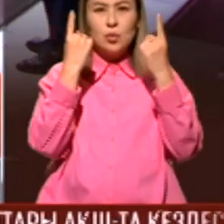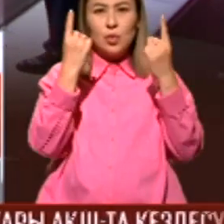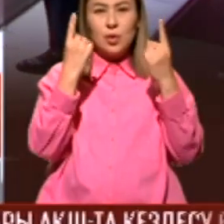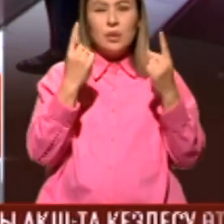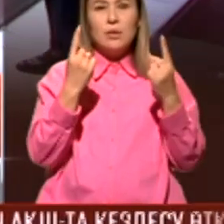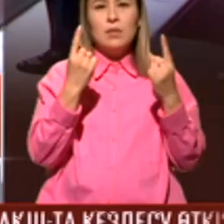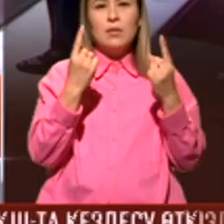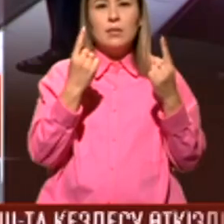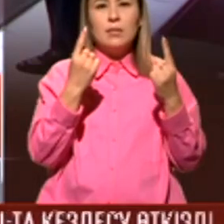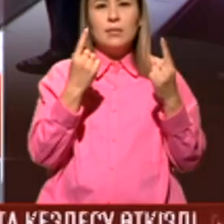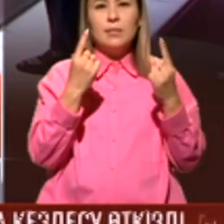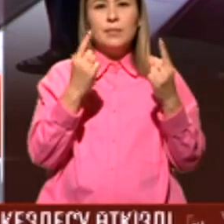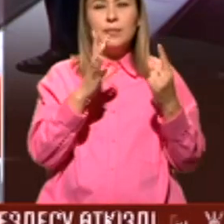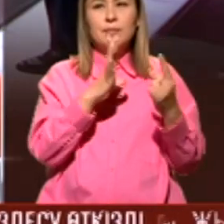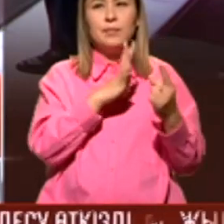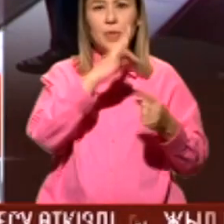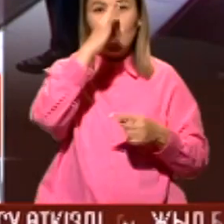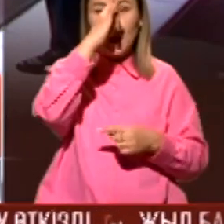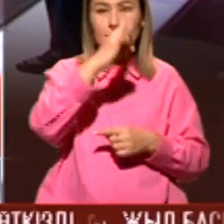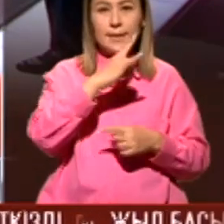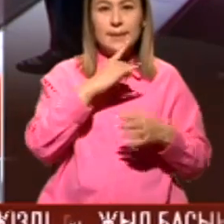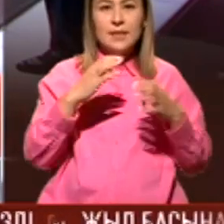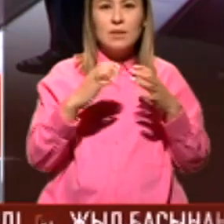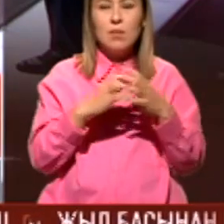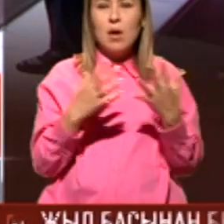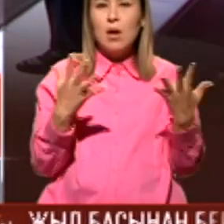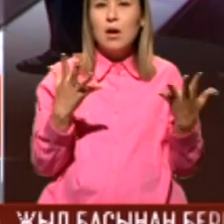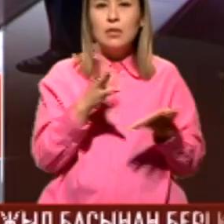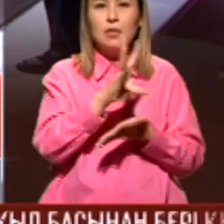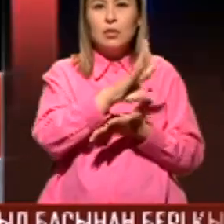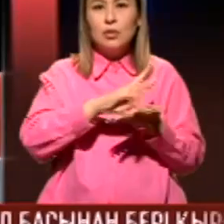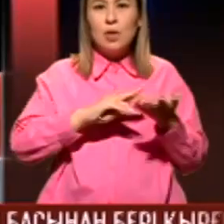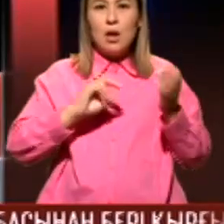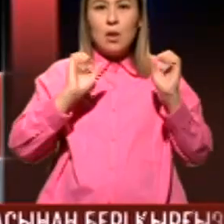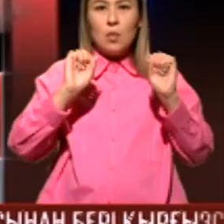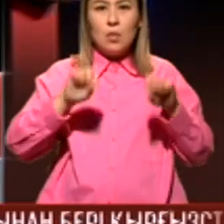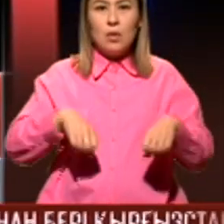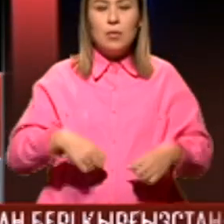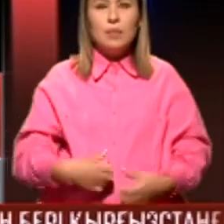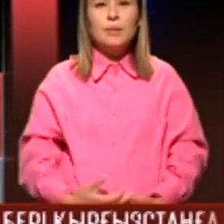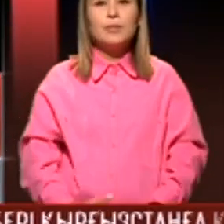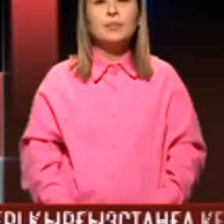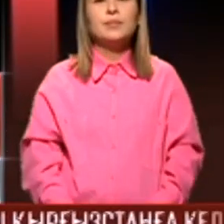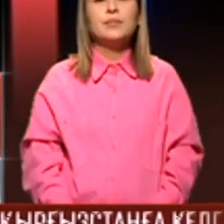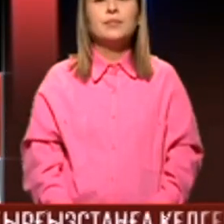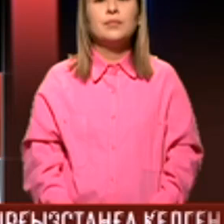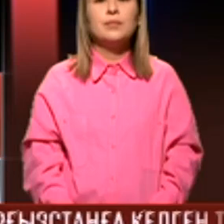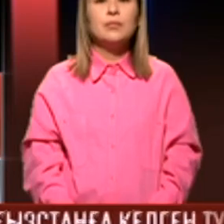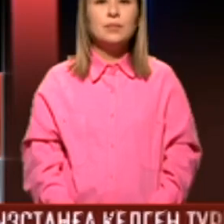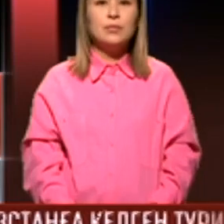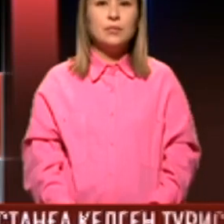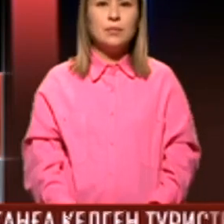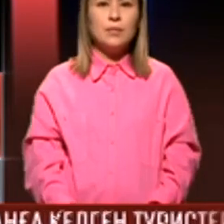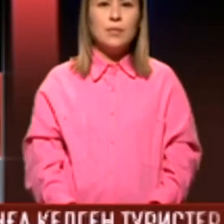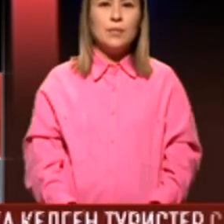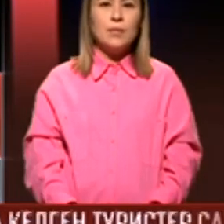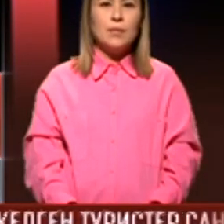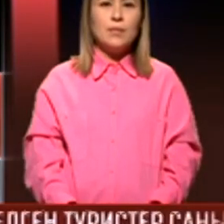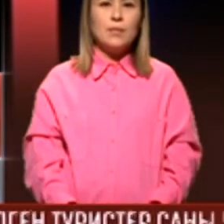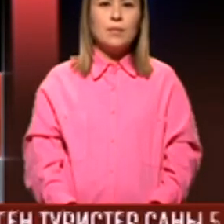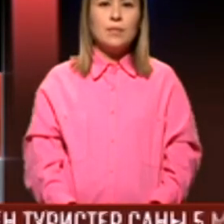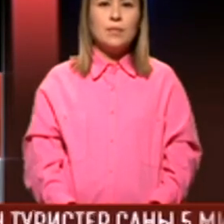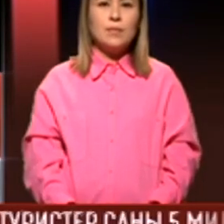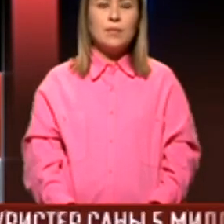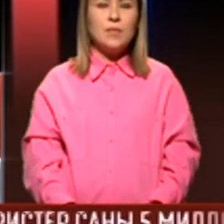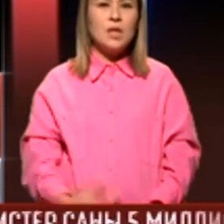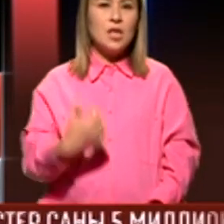үлкен айламен келген шара. Қазақстандық дипломатиядан қандай үлгі ала алады қазір мына текетіресте? Сұрақ. Кеше Армения мен